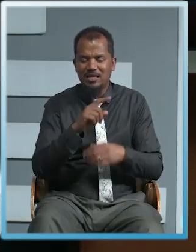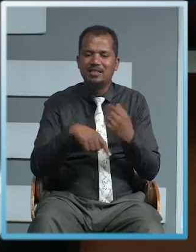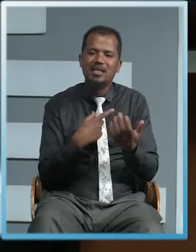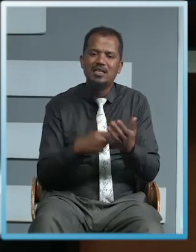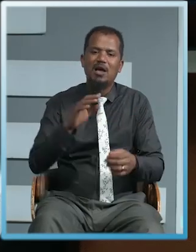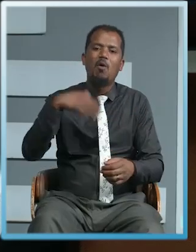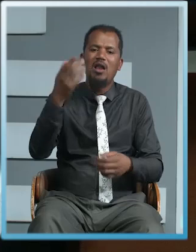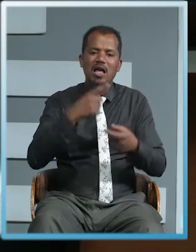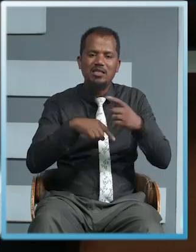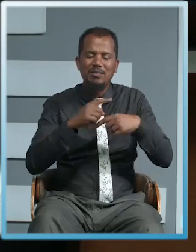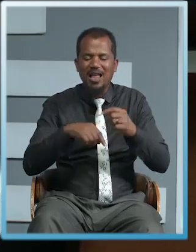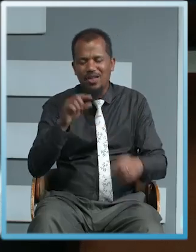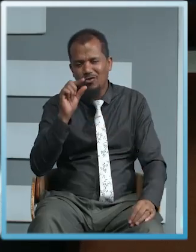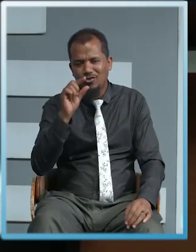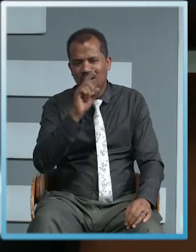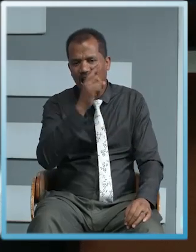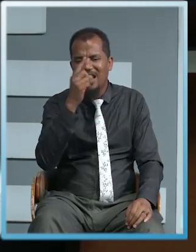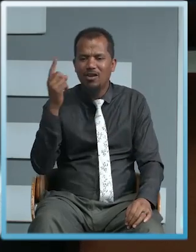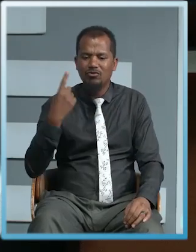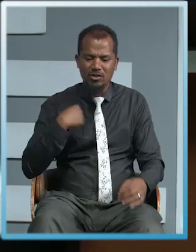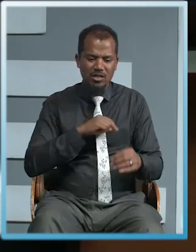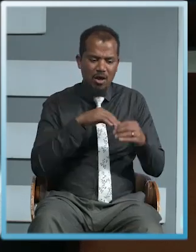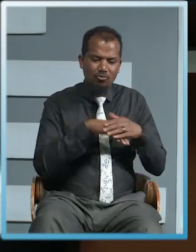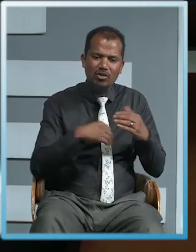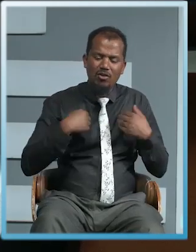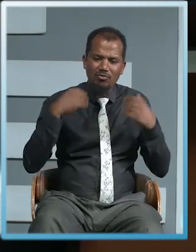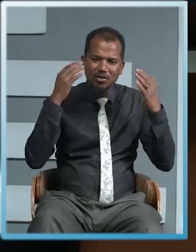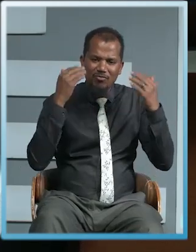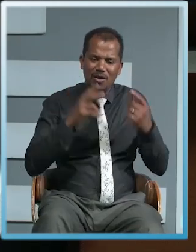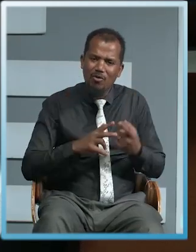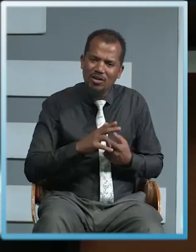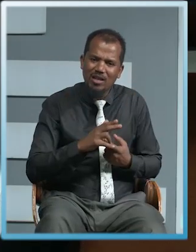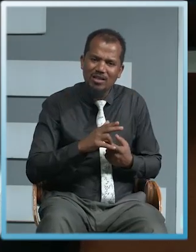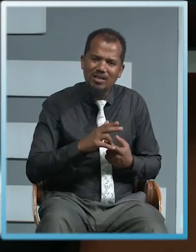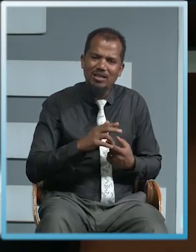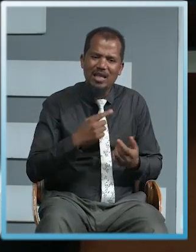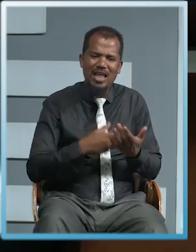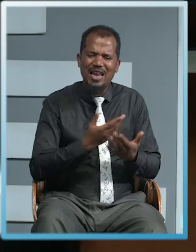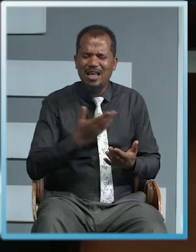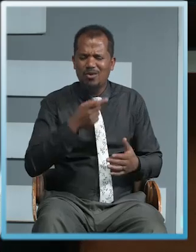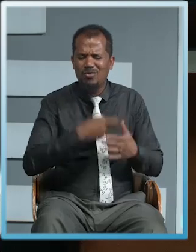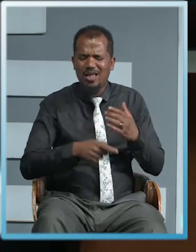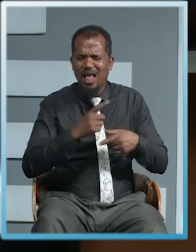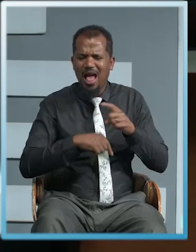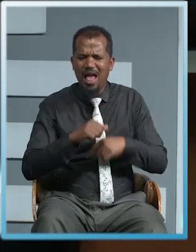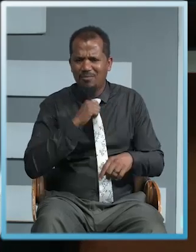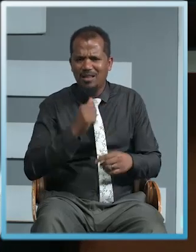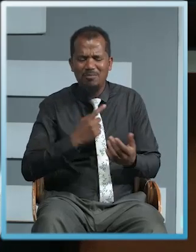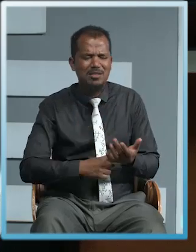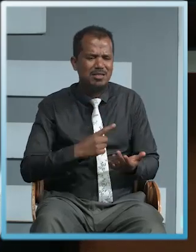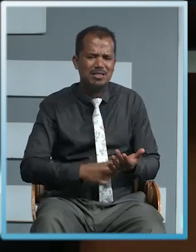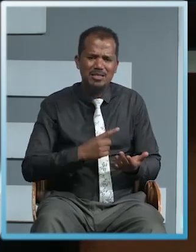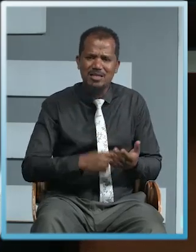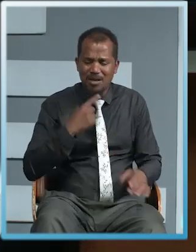ስለዚህ ከዛ በኋላ ስንመጣ የተወሰነ አንዳንዶቹም እኛም ውስጥ ያሉት በቃ ተስፋ መቁረጥ ምንም ይሄ ነገር ውጤት አያመጣም ሊኛ ነገር